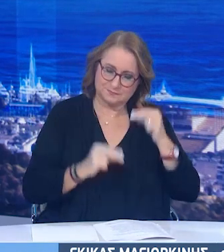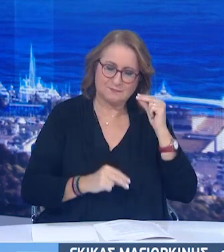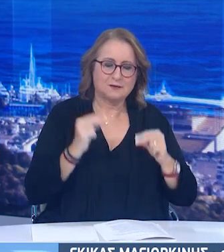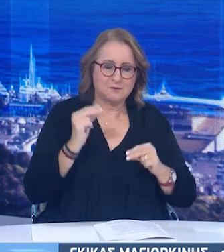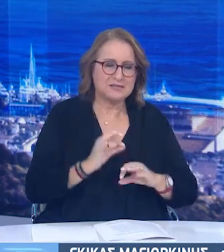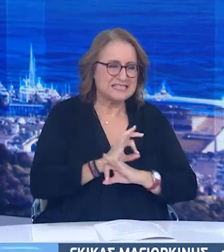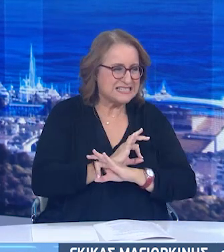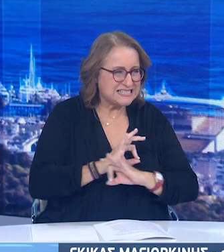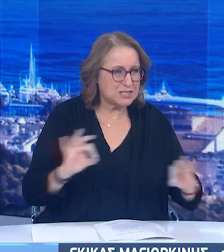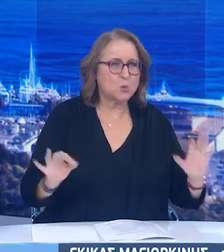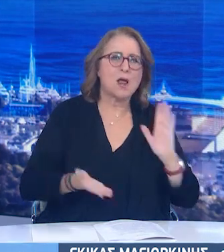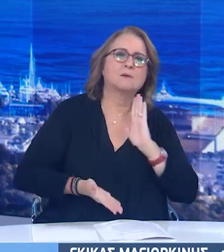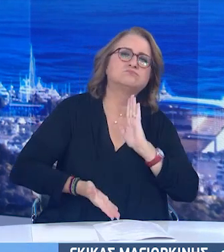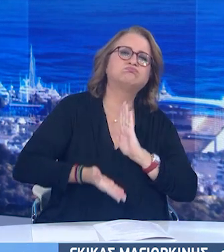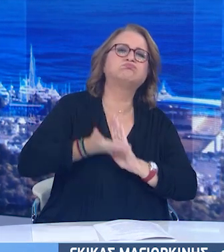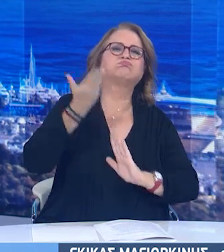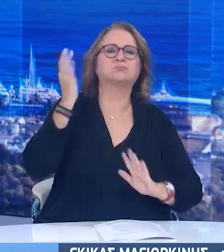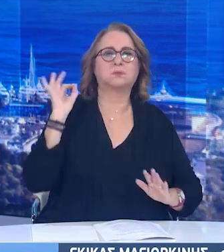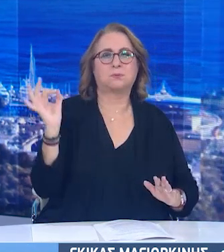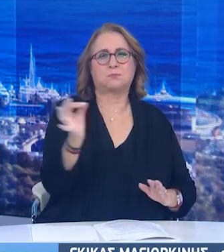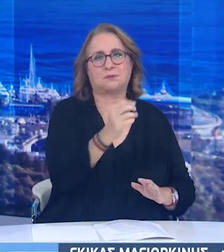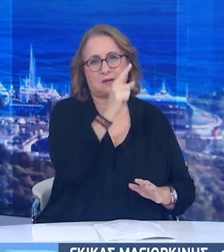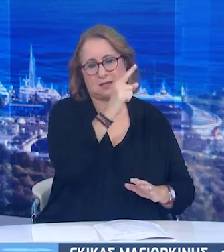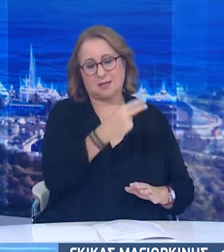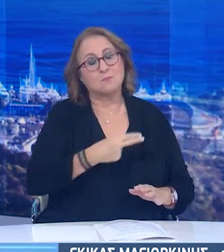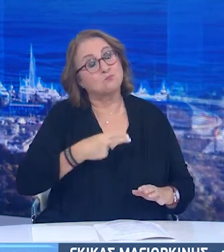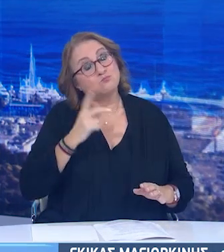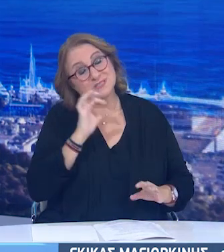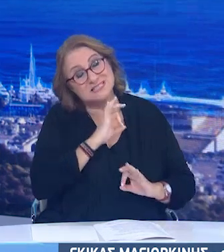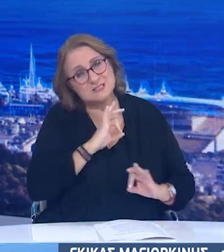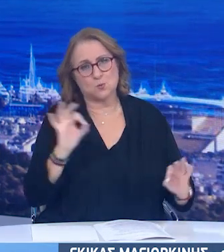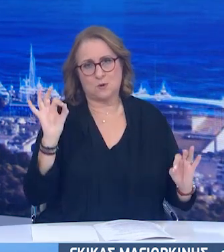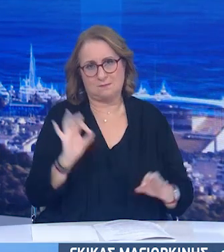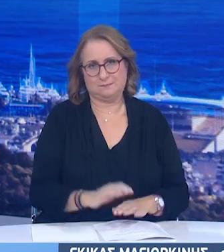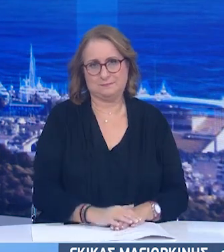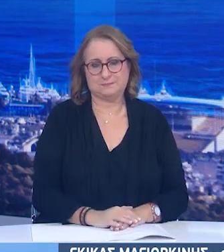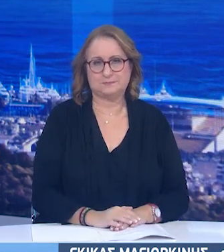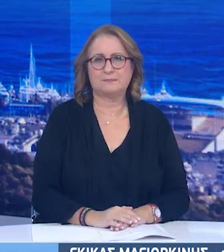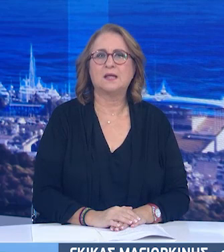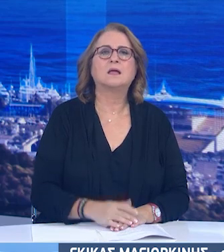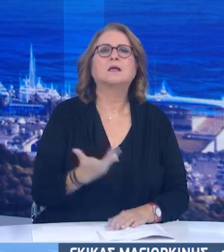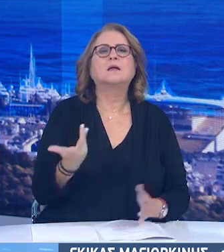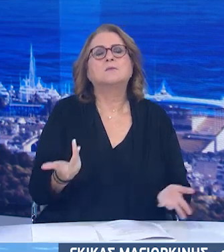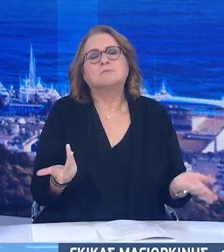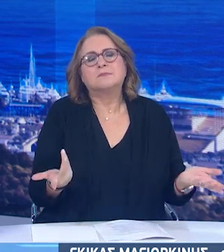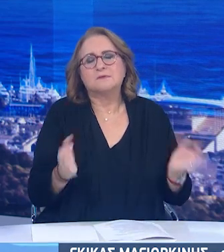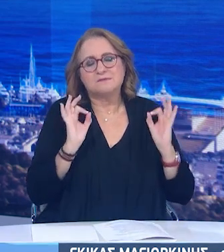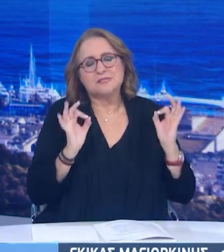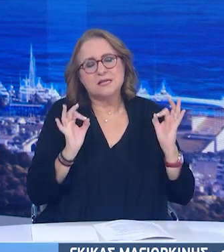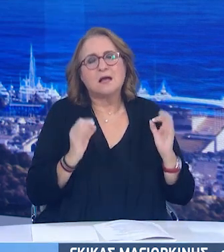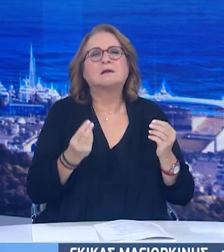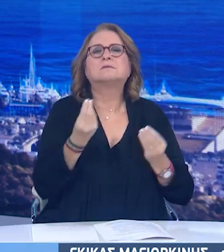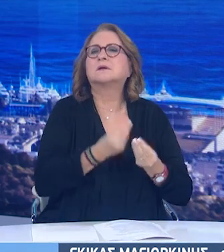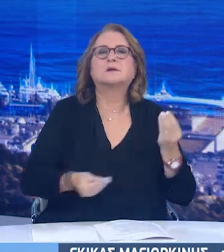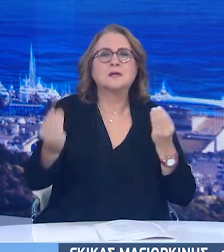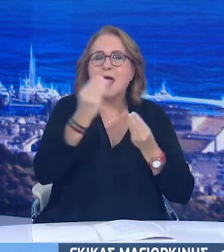ταχύτερη αύξηση της επιδημίας, καθώς και υψηλότερη νοσηρότητα. Ο καλύτερος τρόπος αντιμετώπισης παραμένει